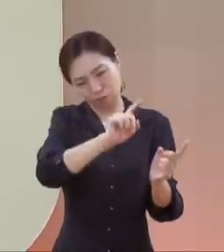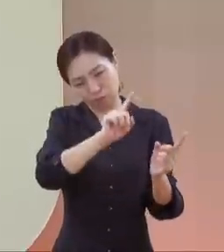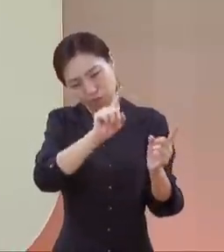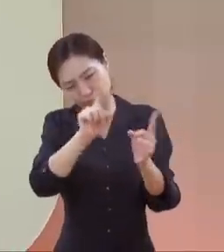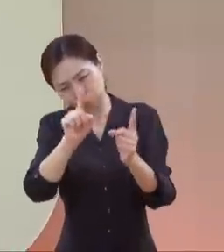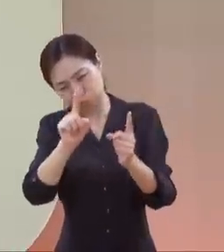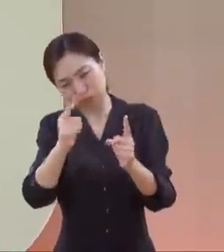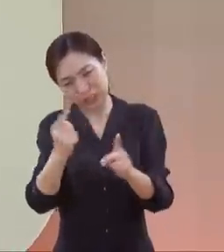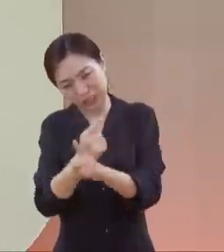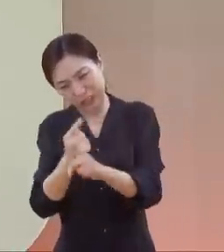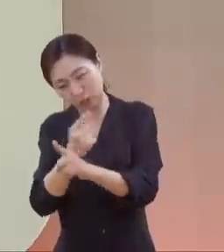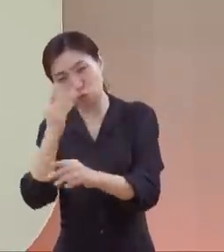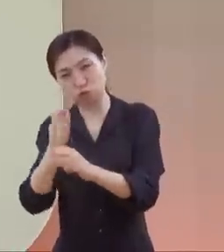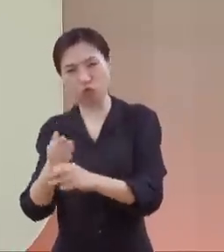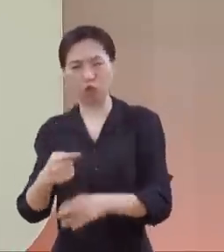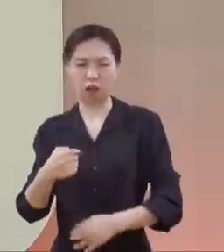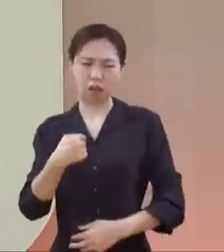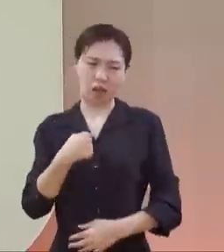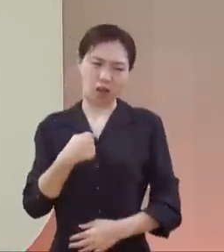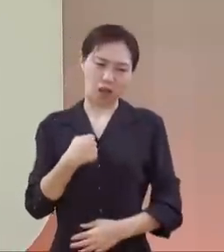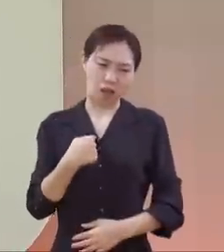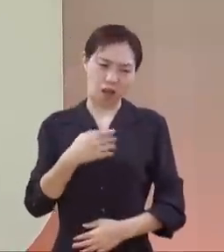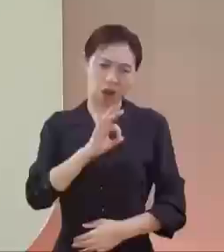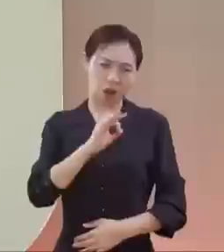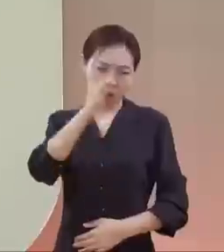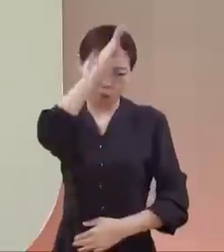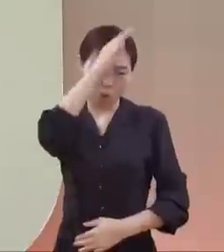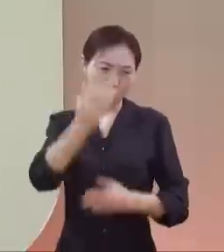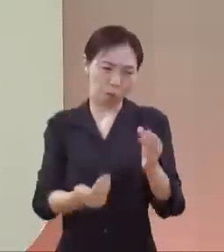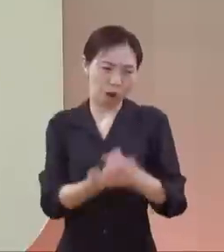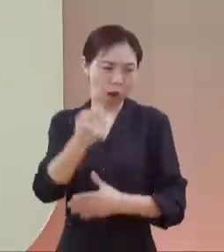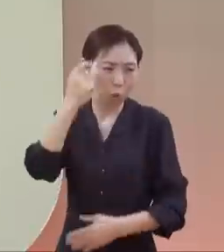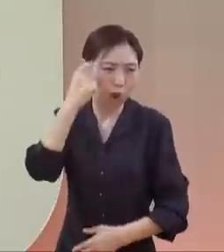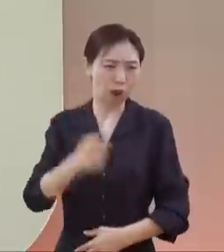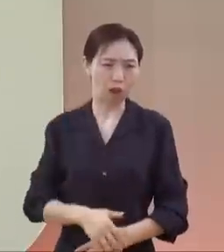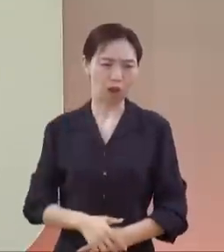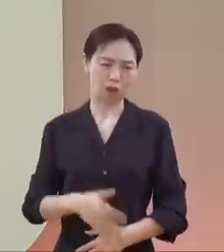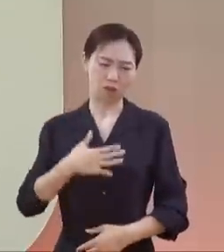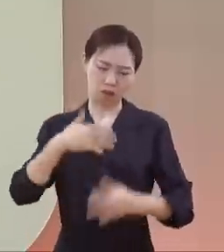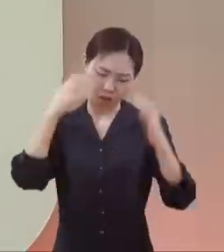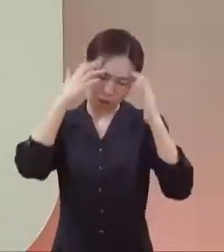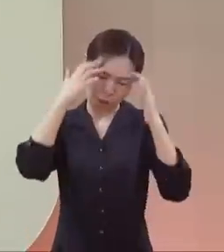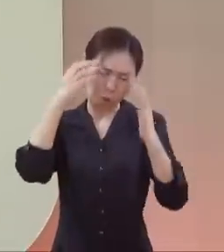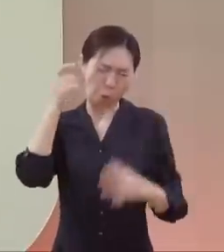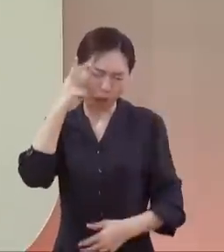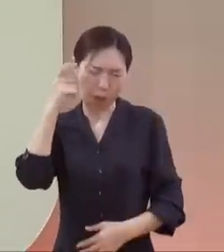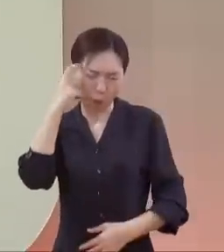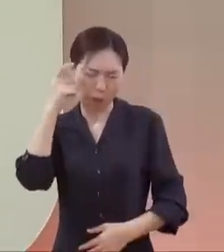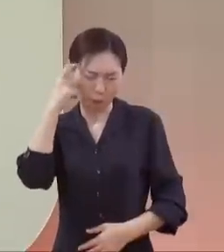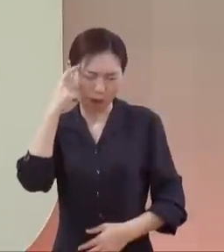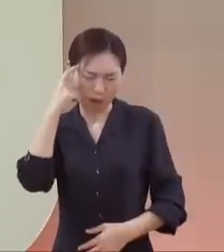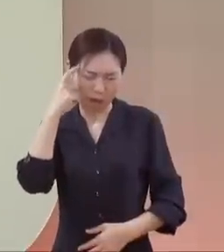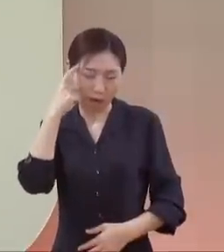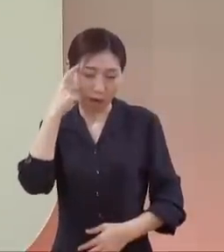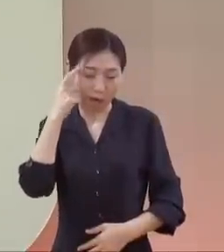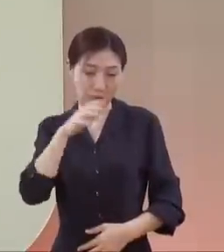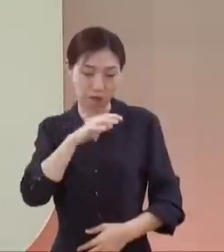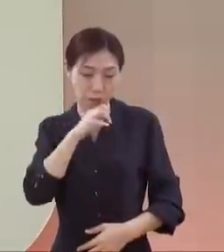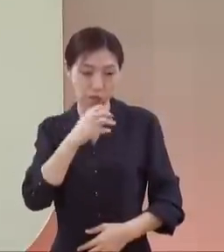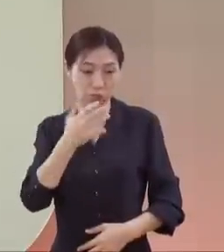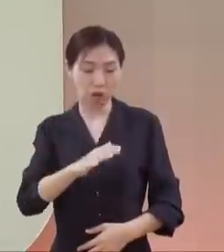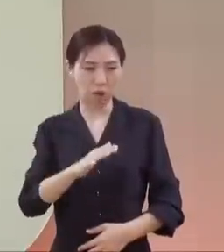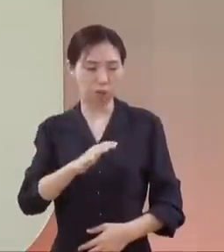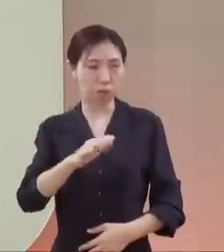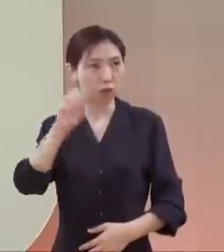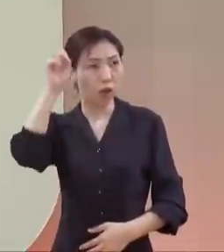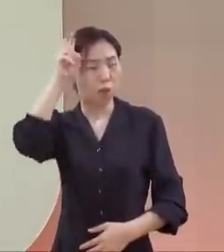왜 나한테 이런 괴로움이 왔나라고 생각을 하셨는데 문득 이것도 다 부처님께서